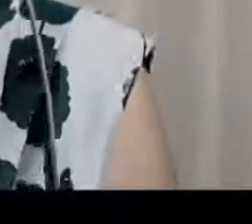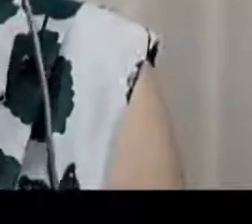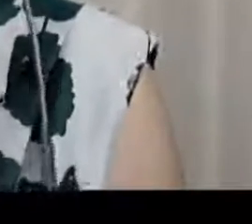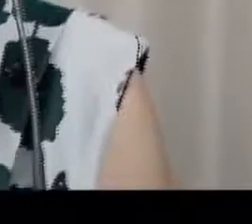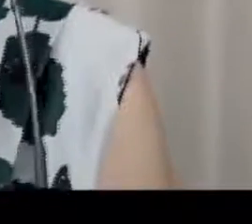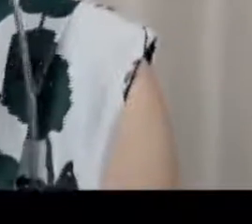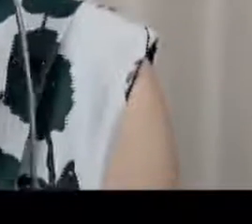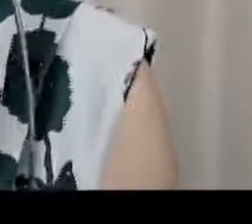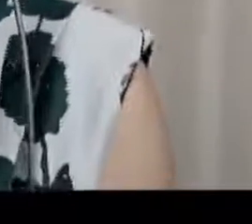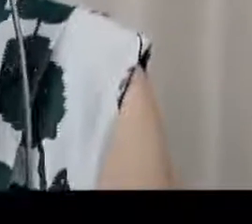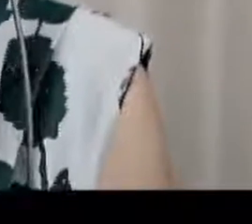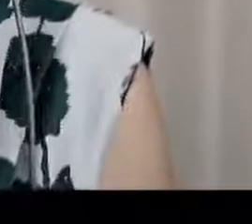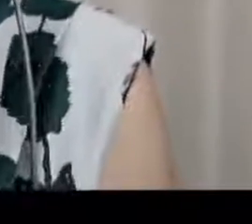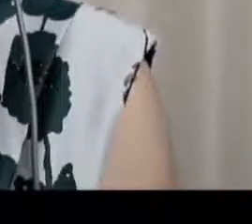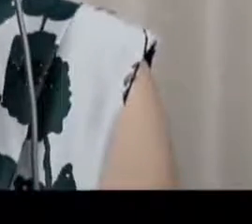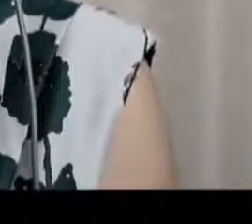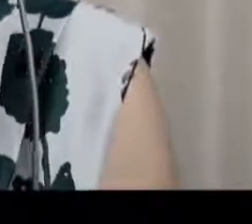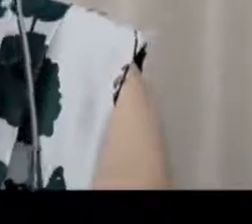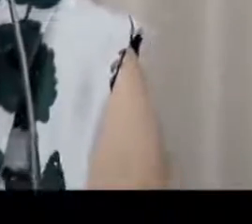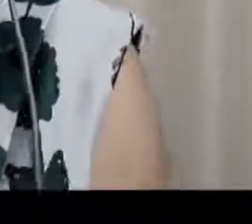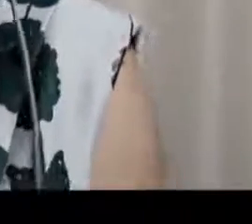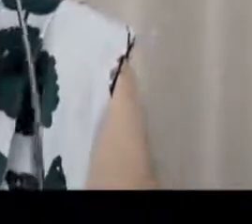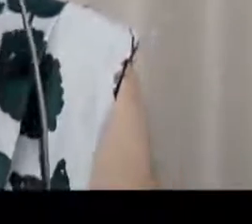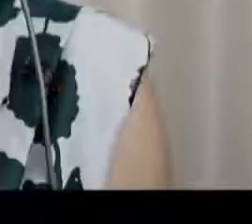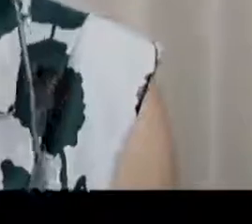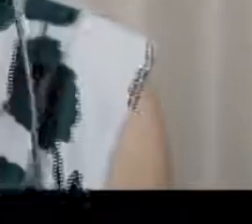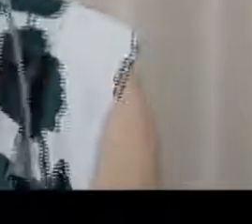bergizi biar hari